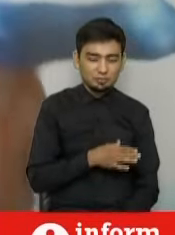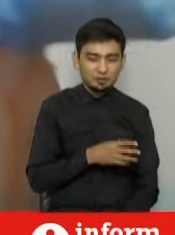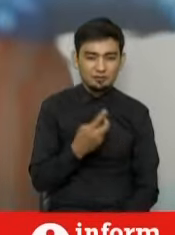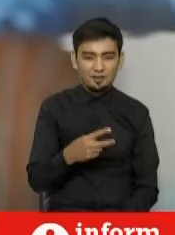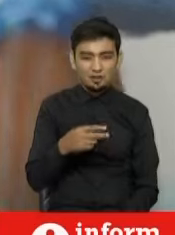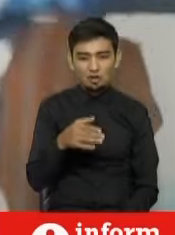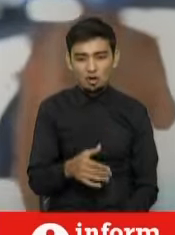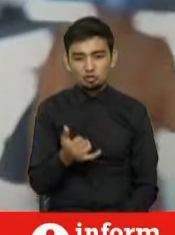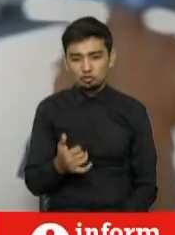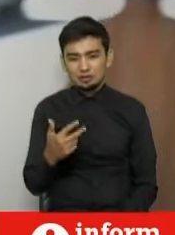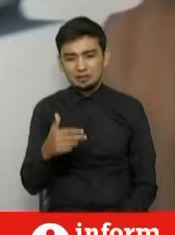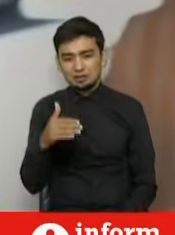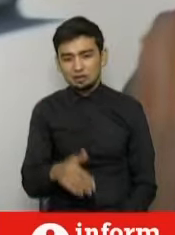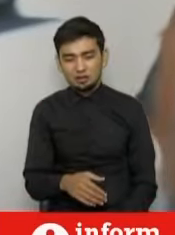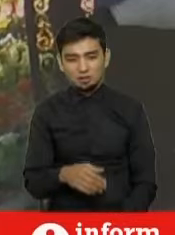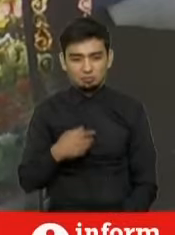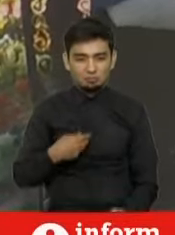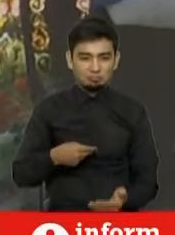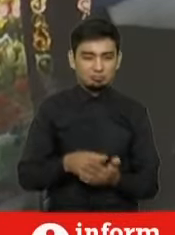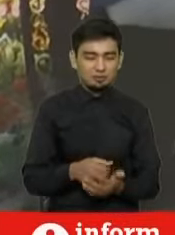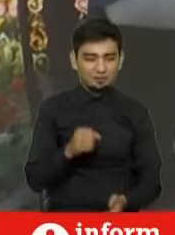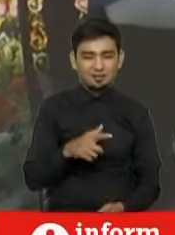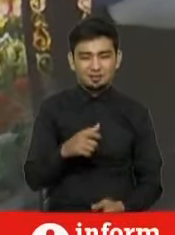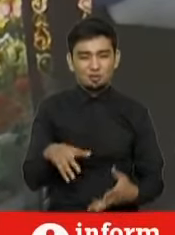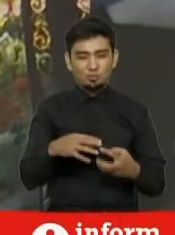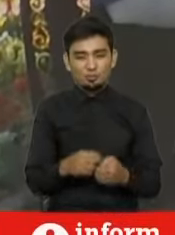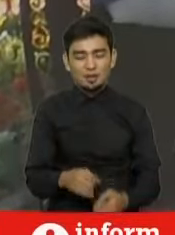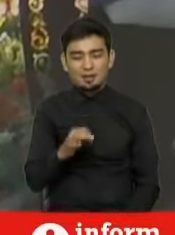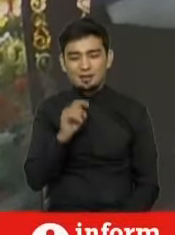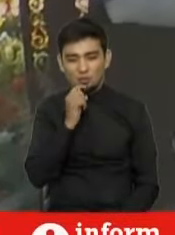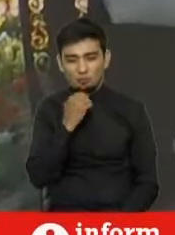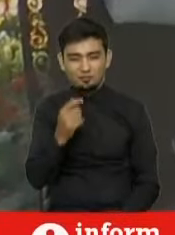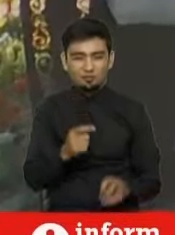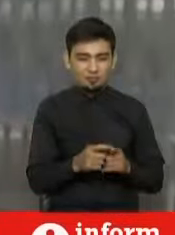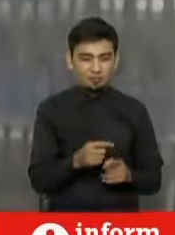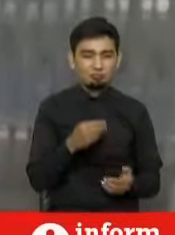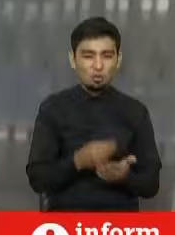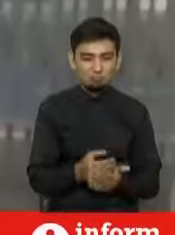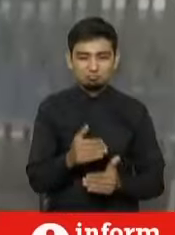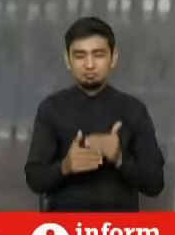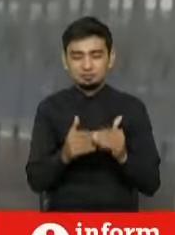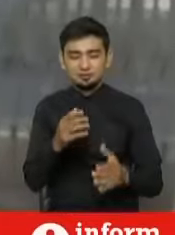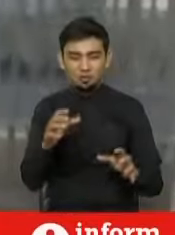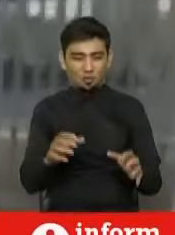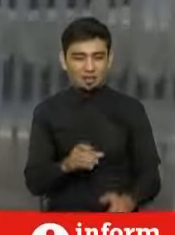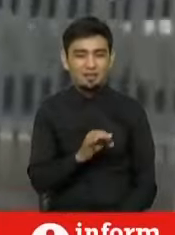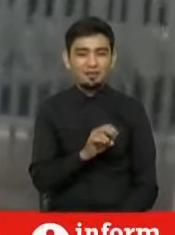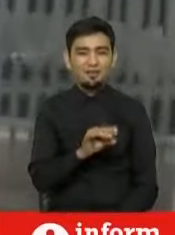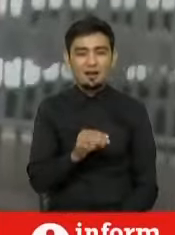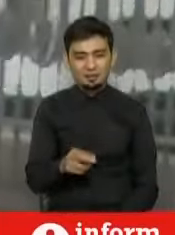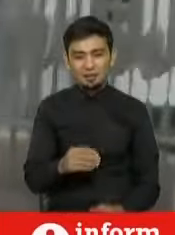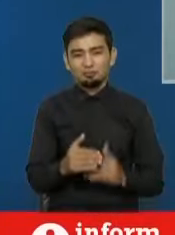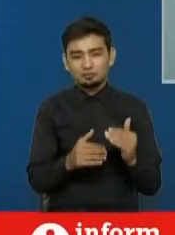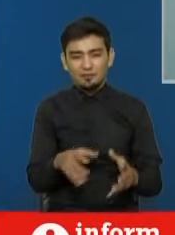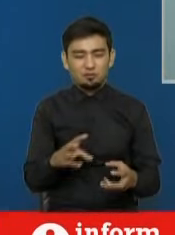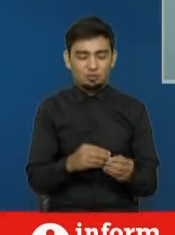20 тысяч, сейчас 30 тысяч за коммуналку платим. По словам экономистов, подорожание закономерно. Инфляция растет, цены поднимают на